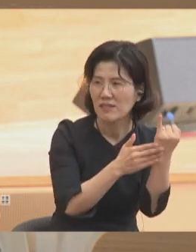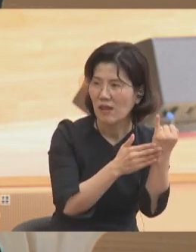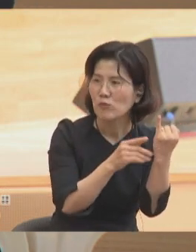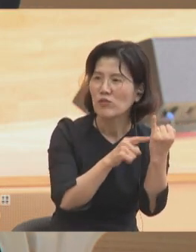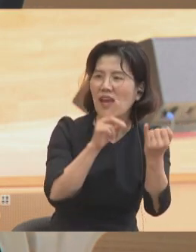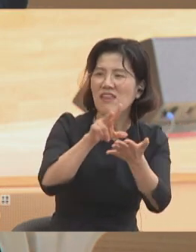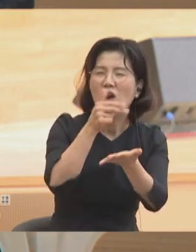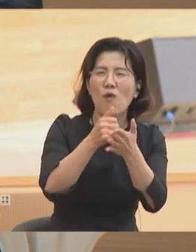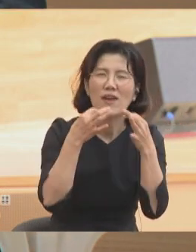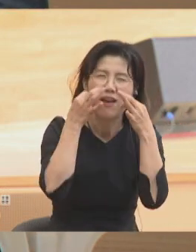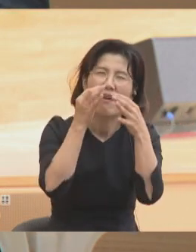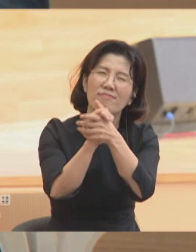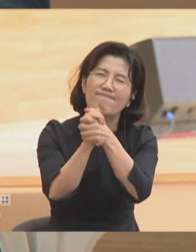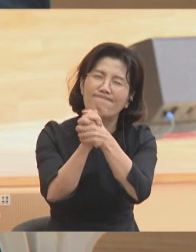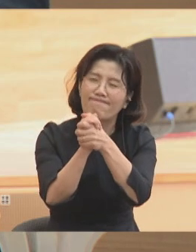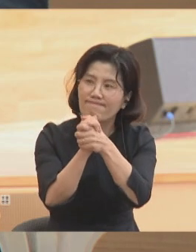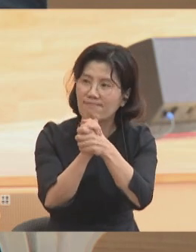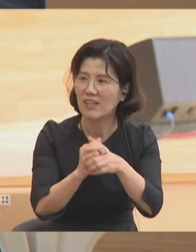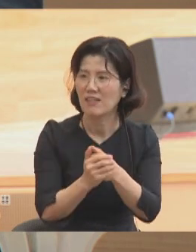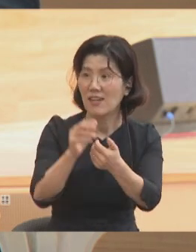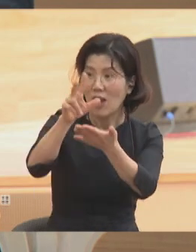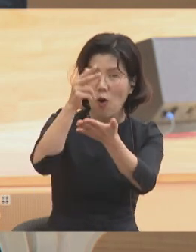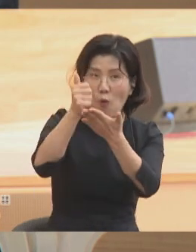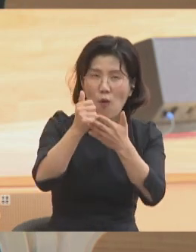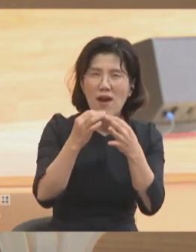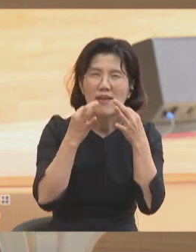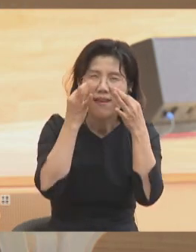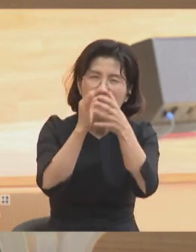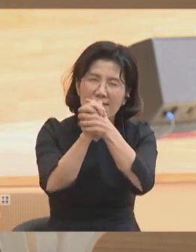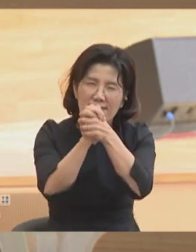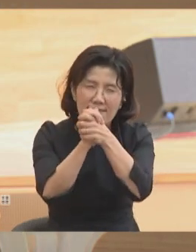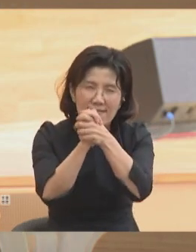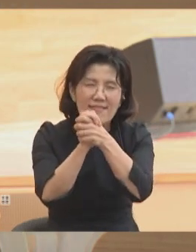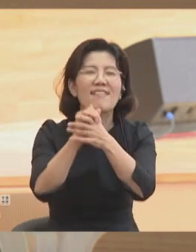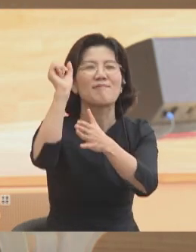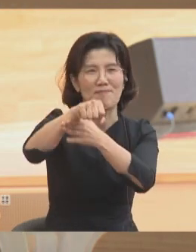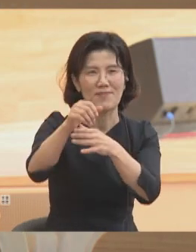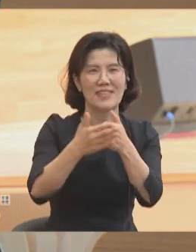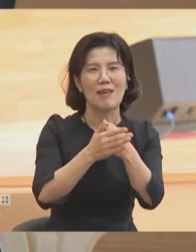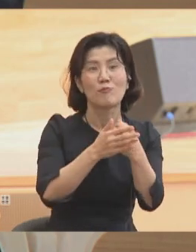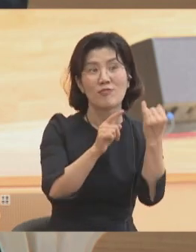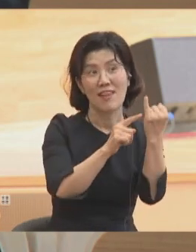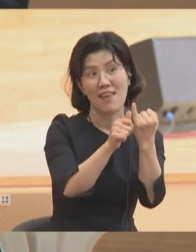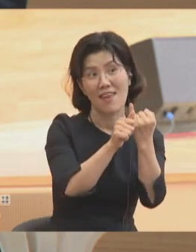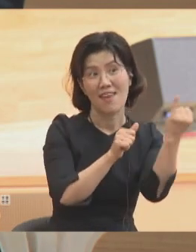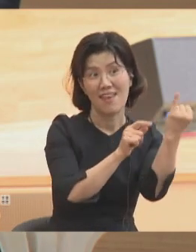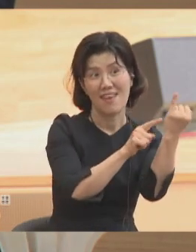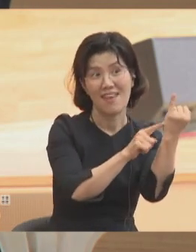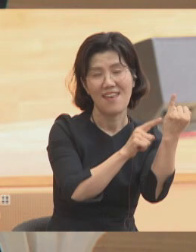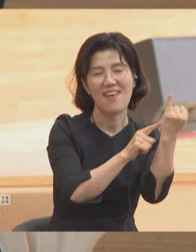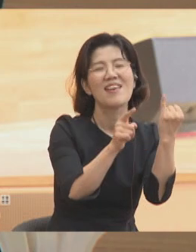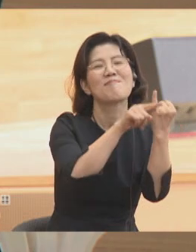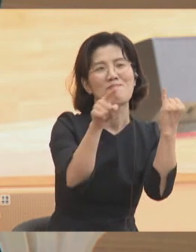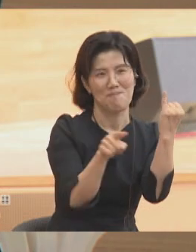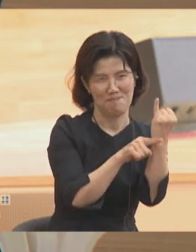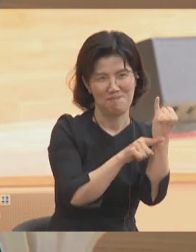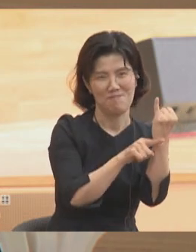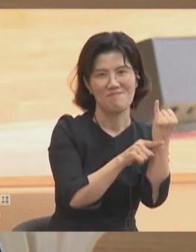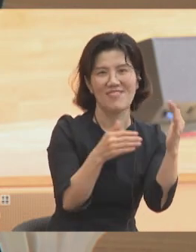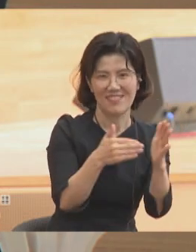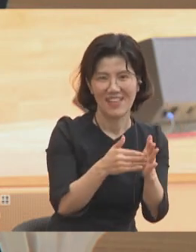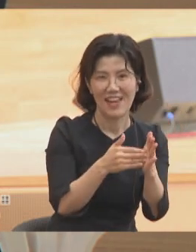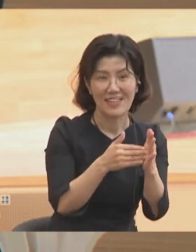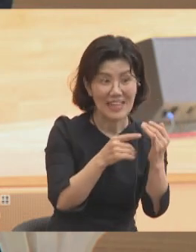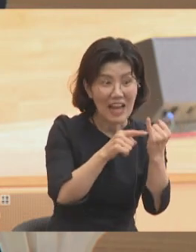여호와께 간구하매 여호와께서 그의 간구를 들으셨으므로 그의 아내 리브가가 임신하니 그 아들들이 그의